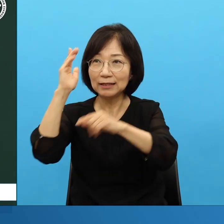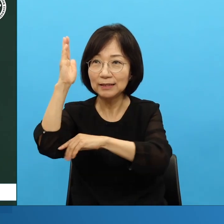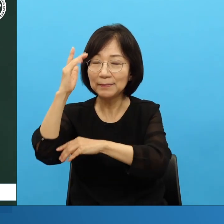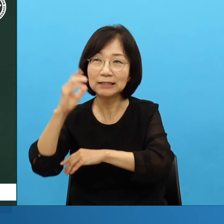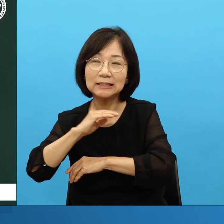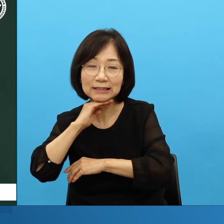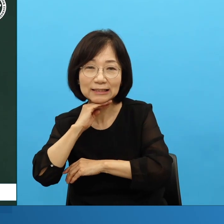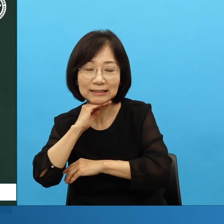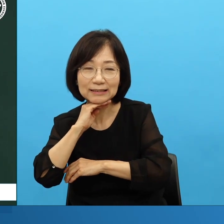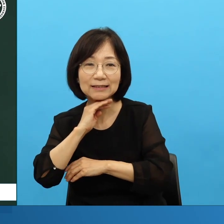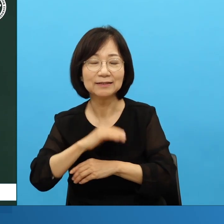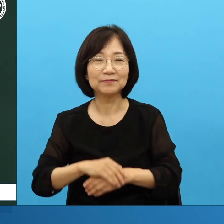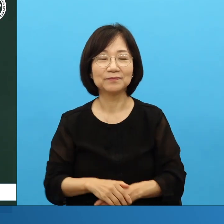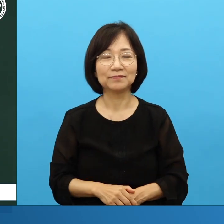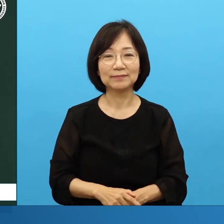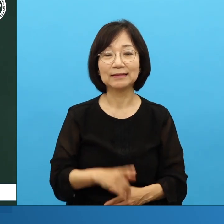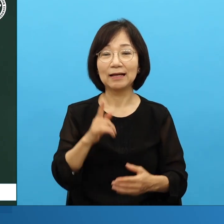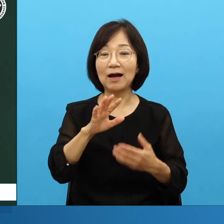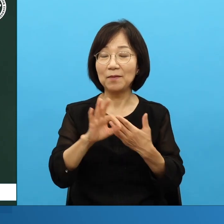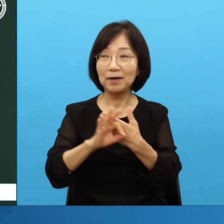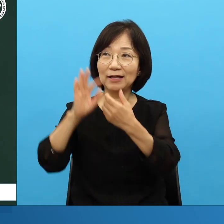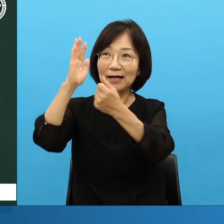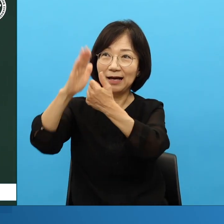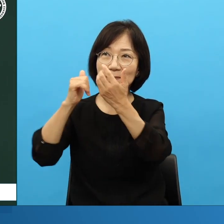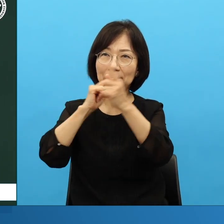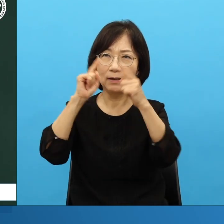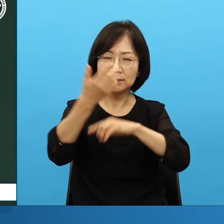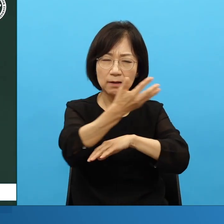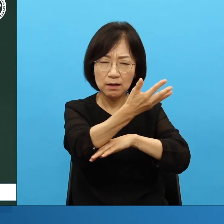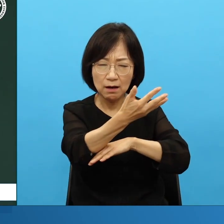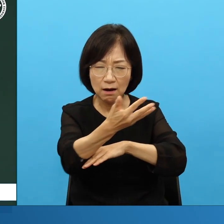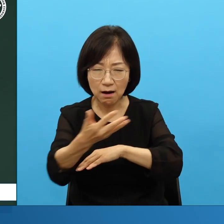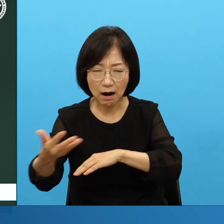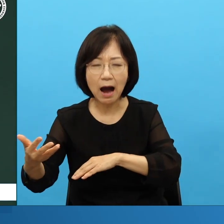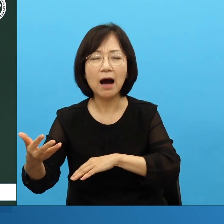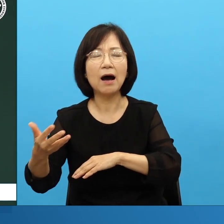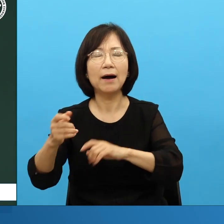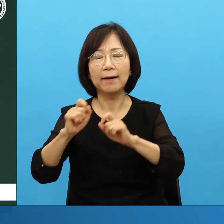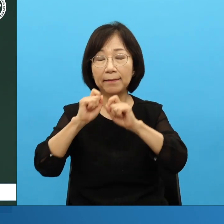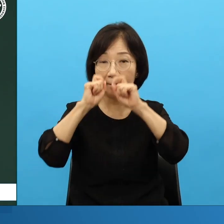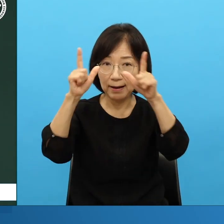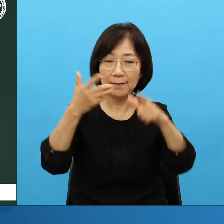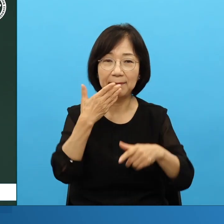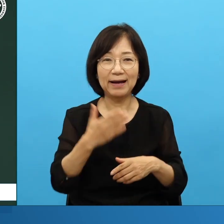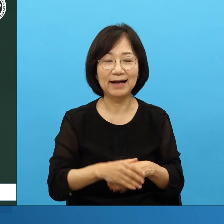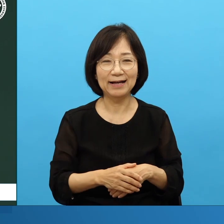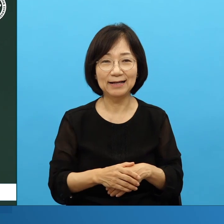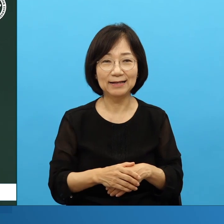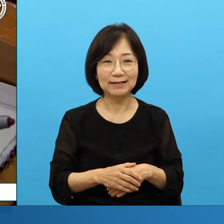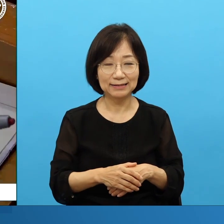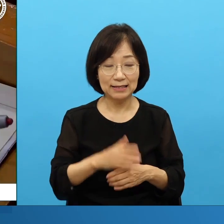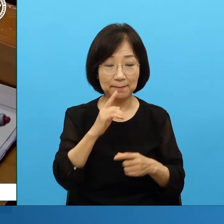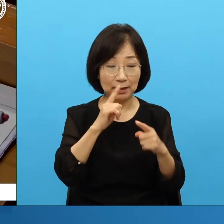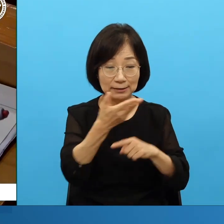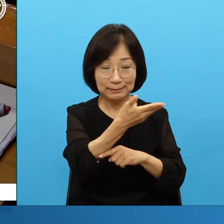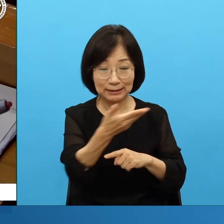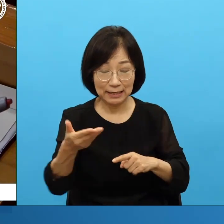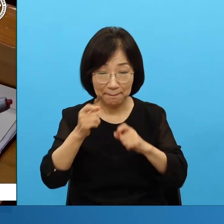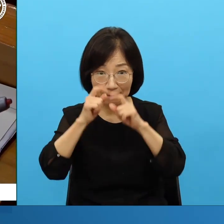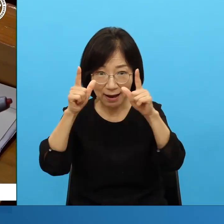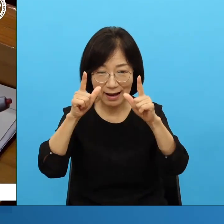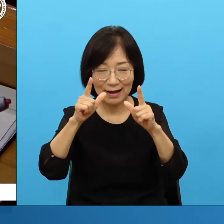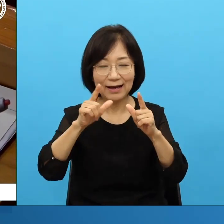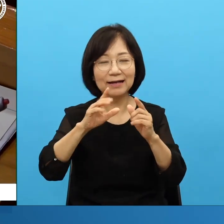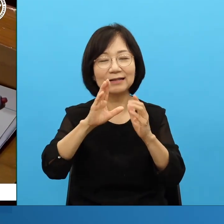이러면 분명히 하나님의 말씀 성취되는 흐름이 보입니다. 여기까지 가져야 성도님들이 신앙생활이 되는 거예요.